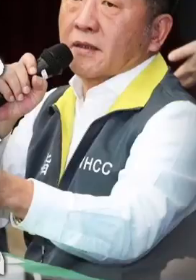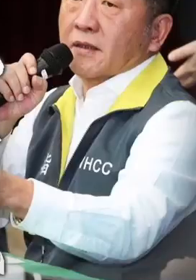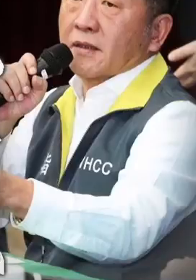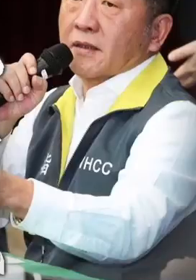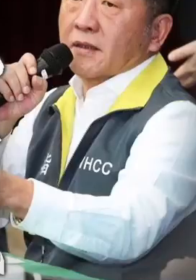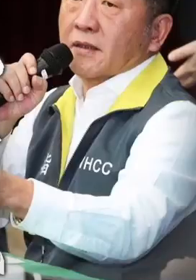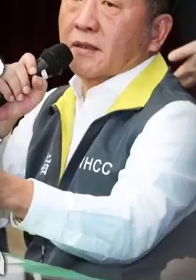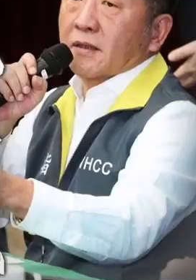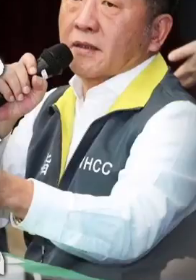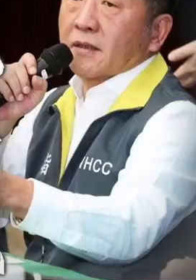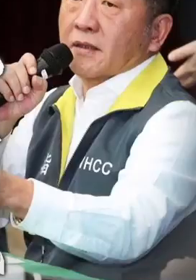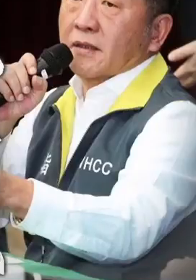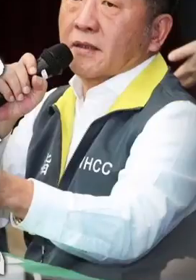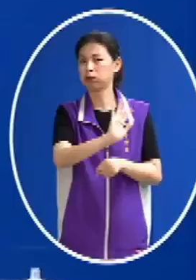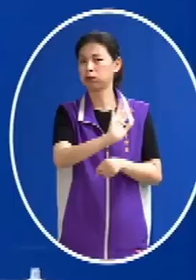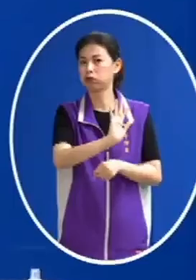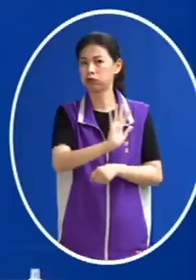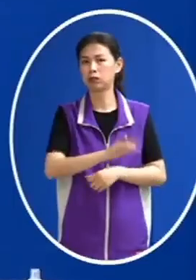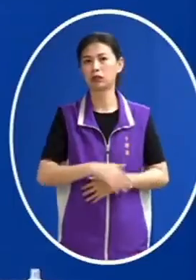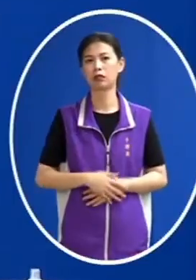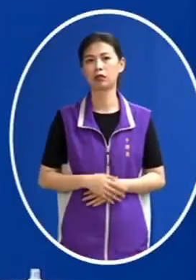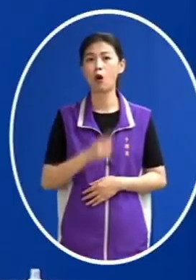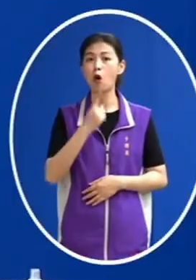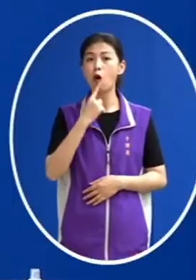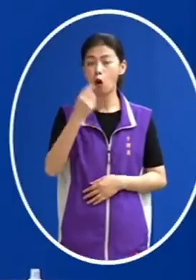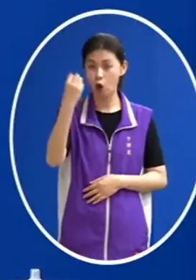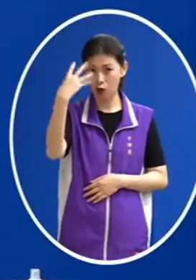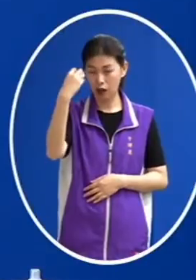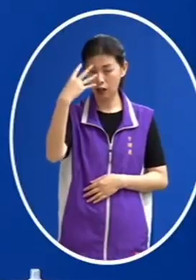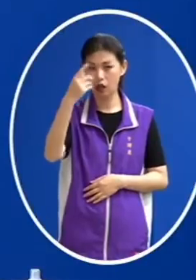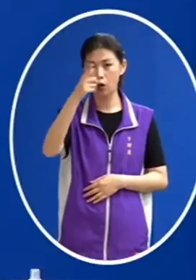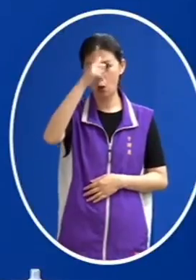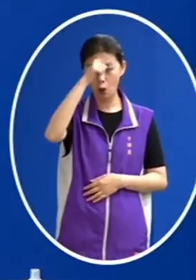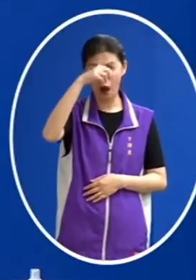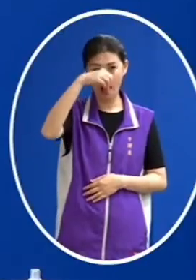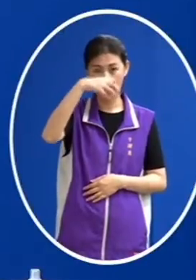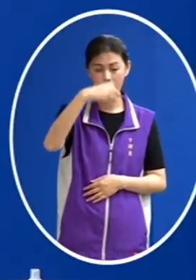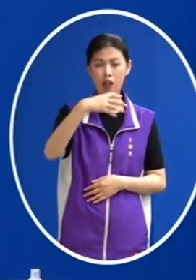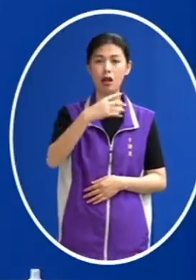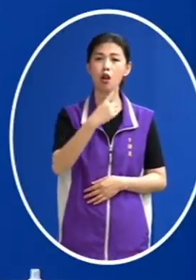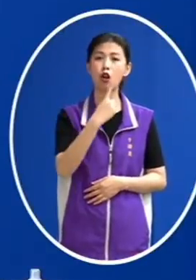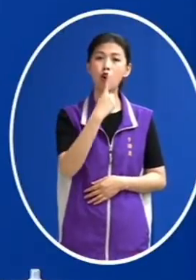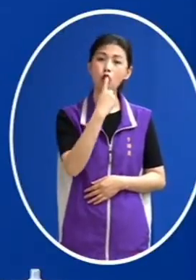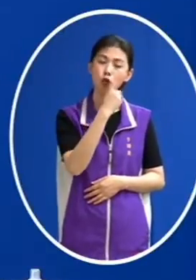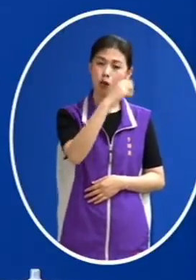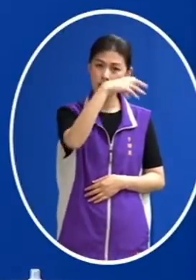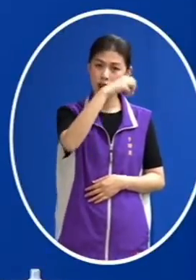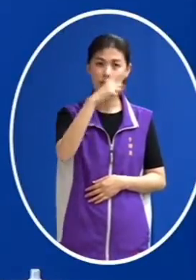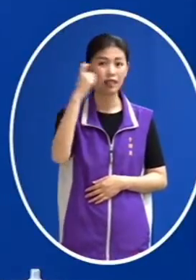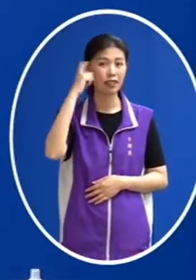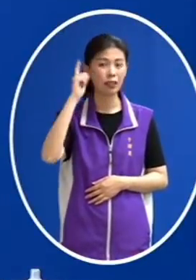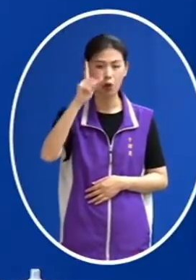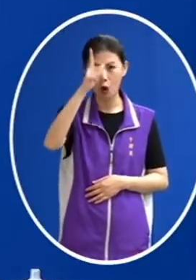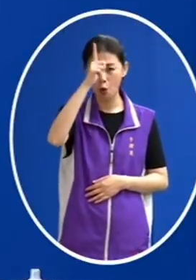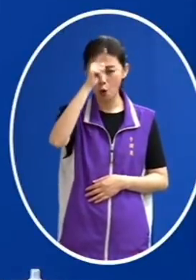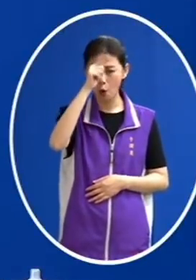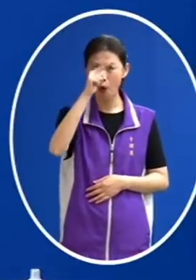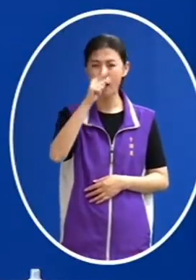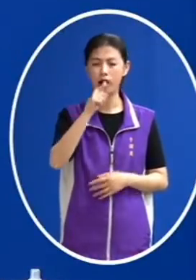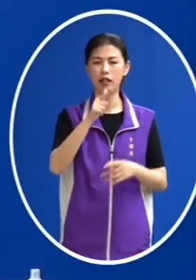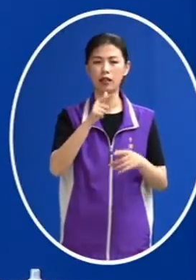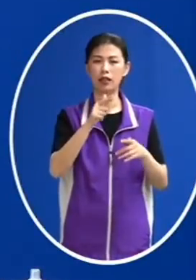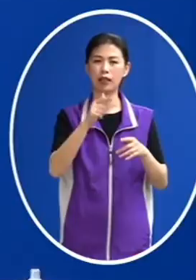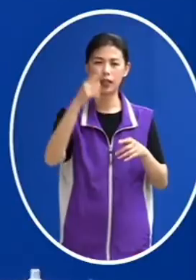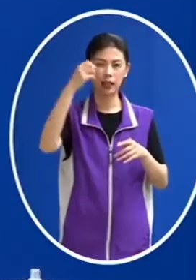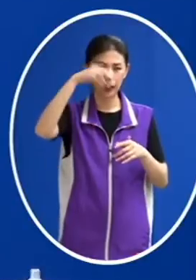代表是危险区域。 红灯、黄灯、绿灯，基本上红灯是在一个可以维持社